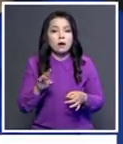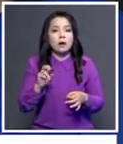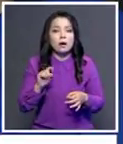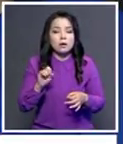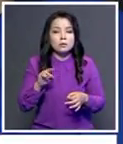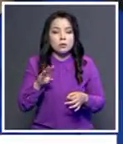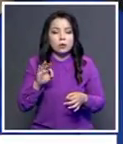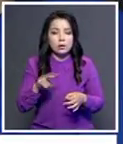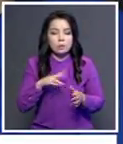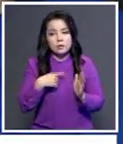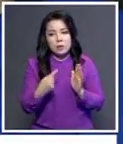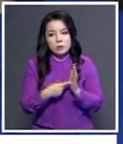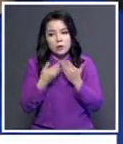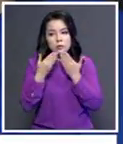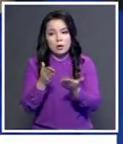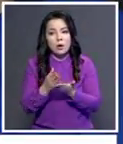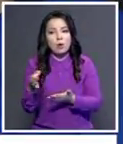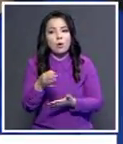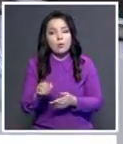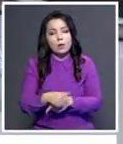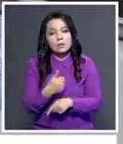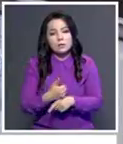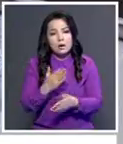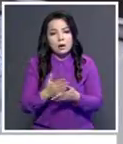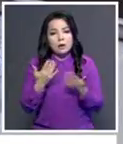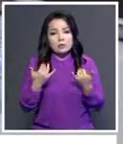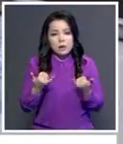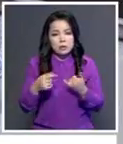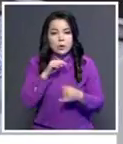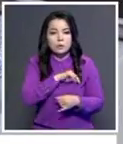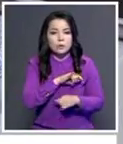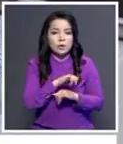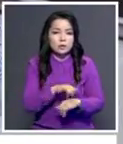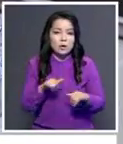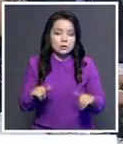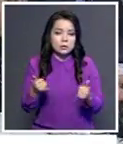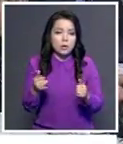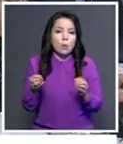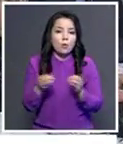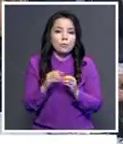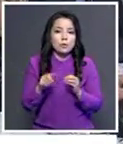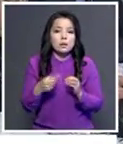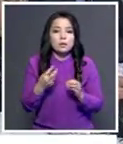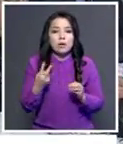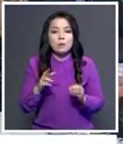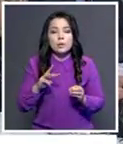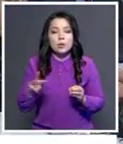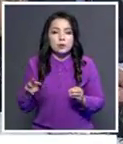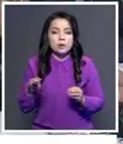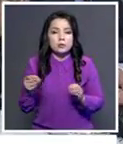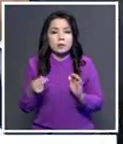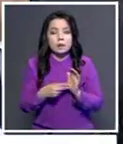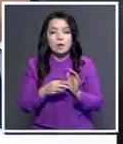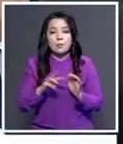осындай сұрақ көтеруі мүмкін дейді облыс басшысы. Жалпы алғанда өңірде рухани жаңғыру бағдарламасы аясында 10 миллиард 200 миллион